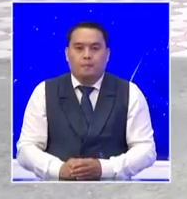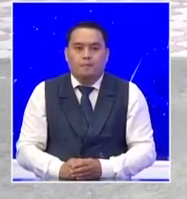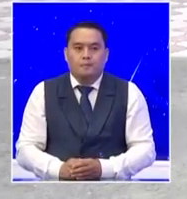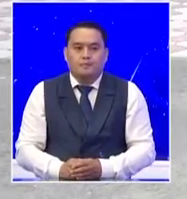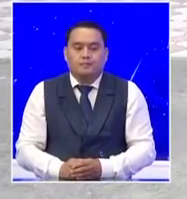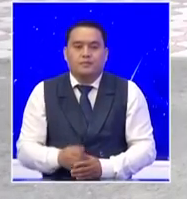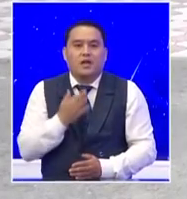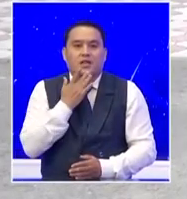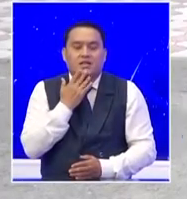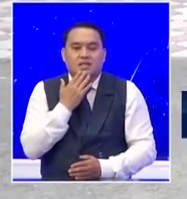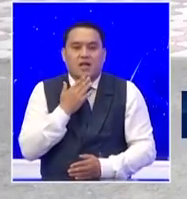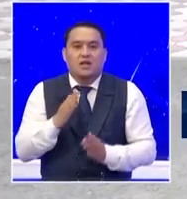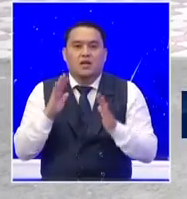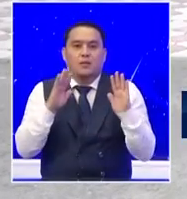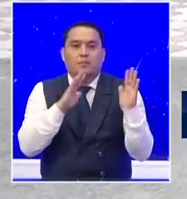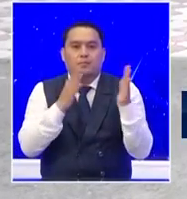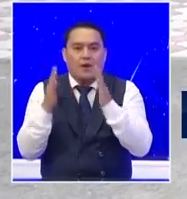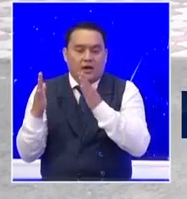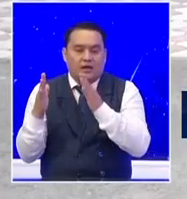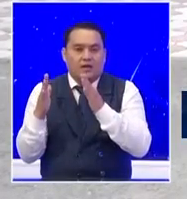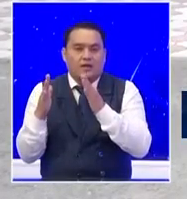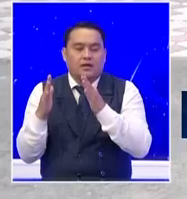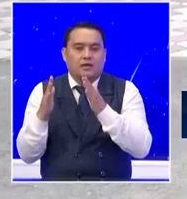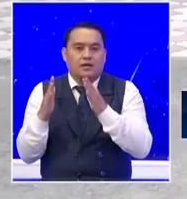парк Алтын-Емель является